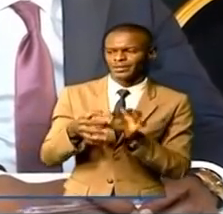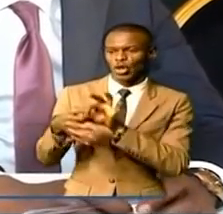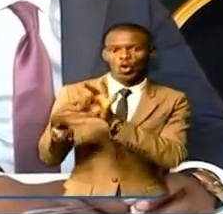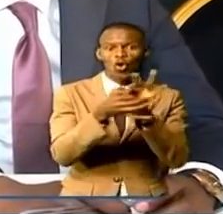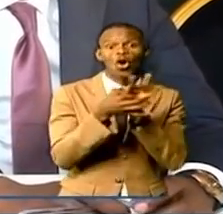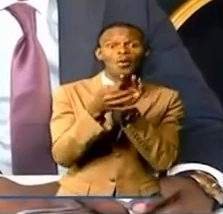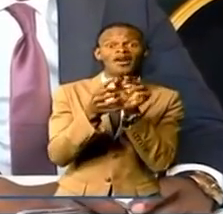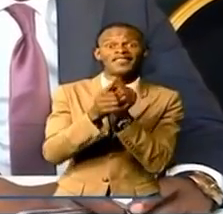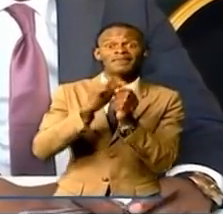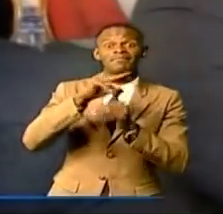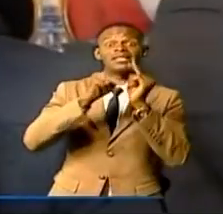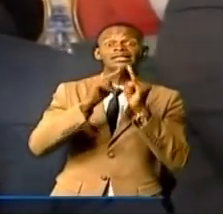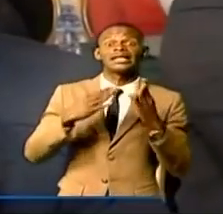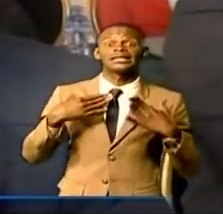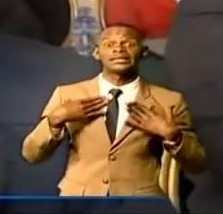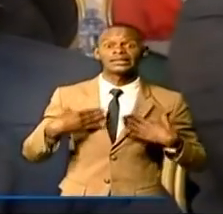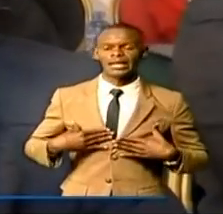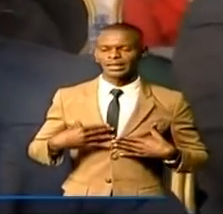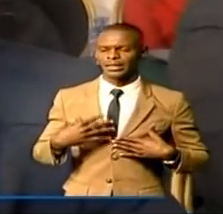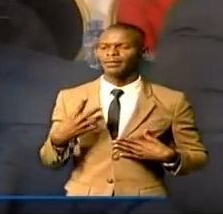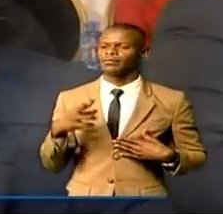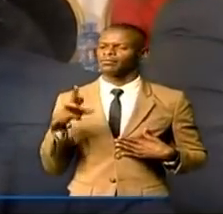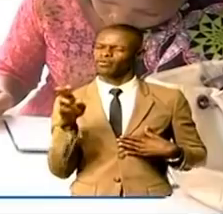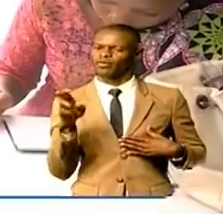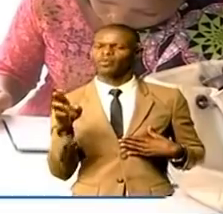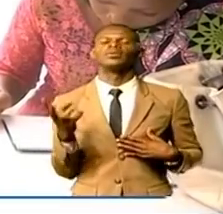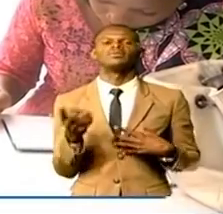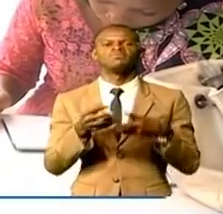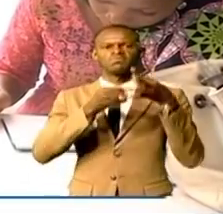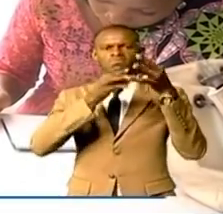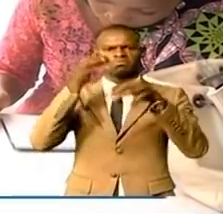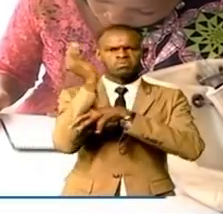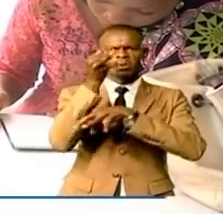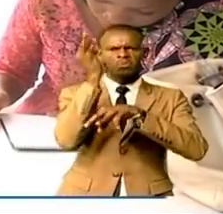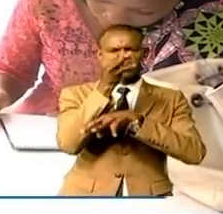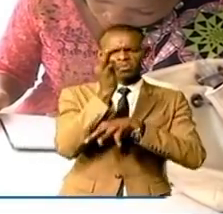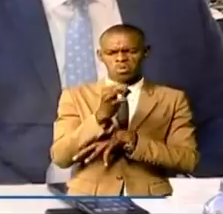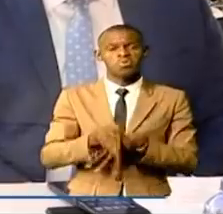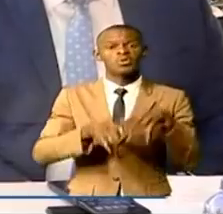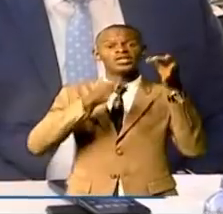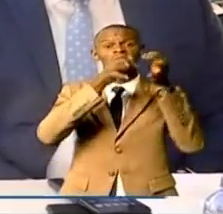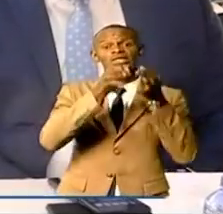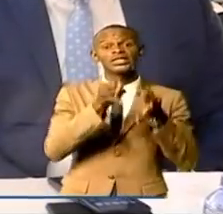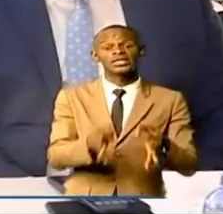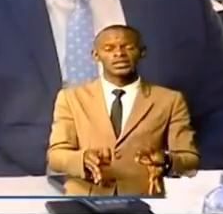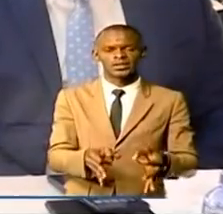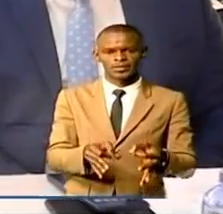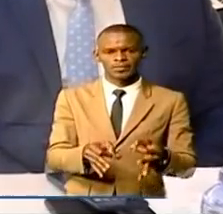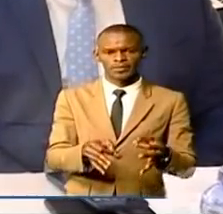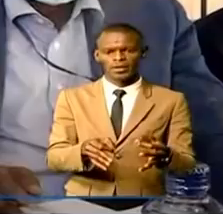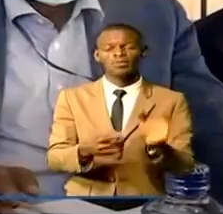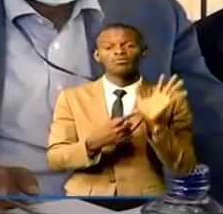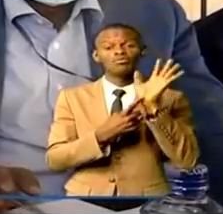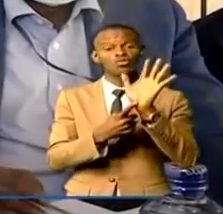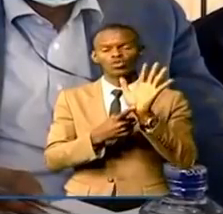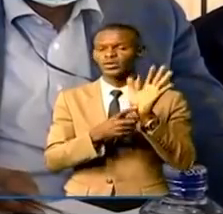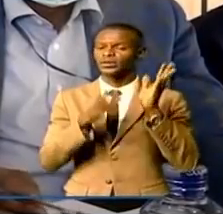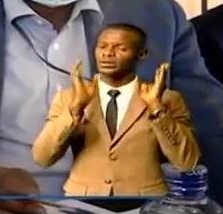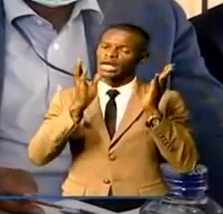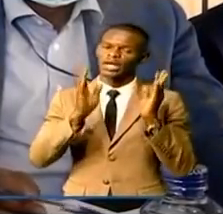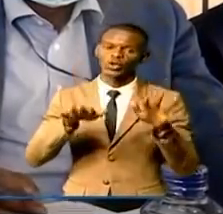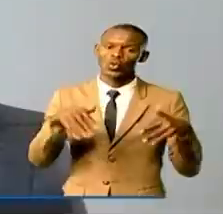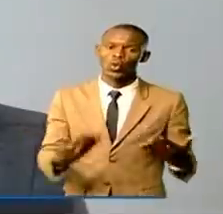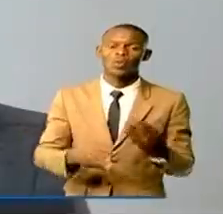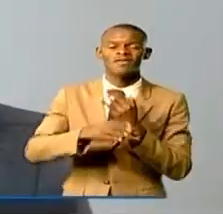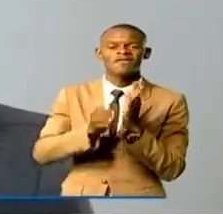des éléments clés dans le tableau de bord en ligne leur cheval de bataille dans la lutte qu'il mène contre les toxicomanies et ses